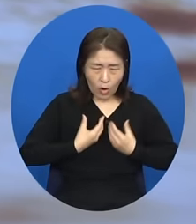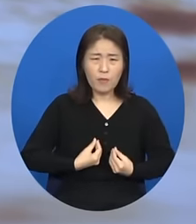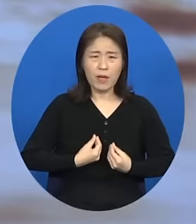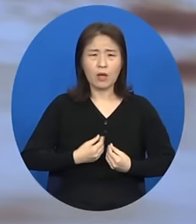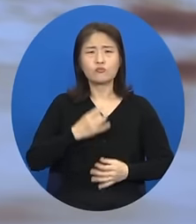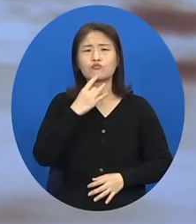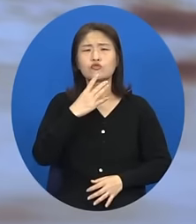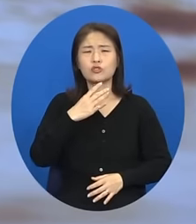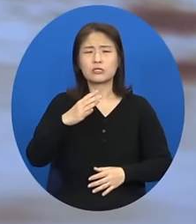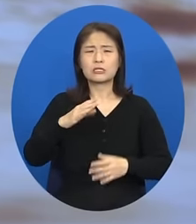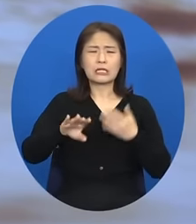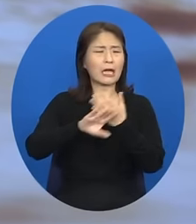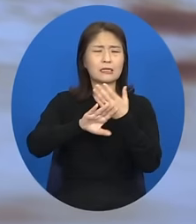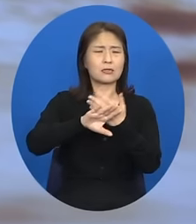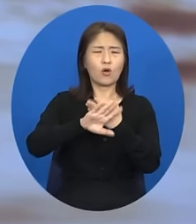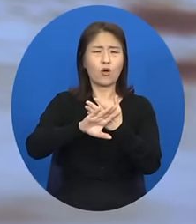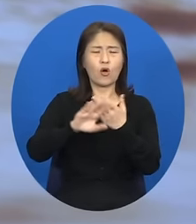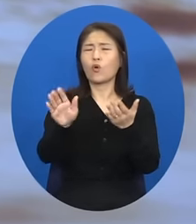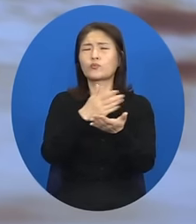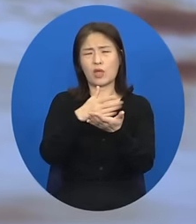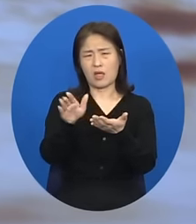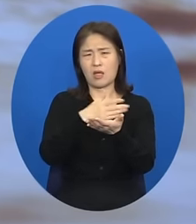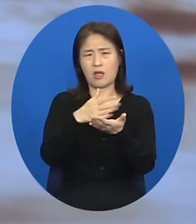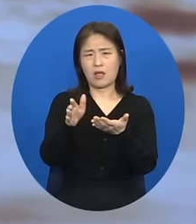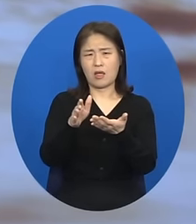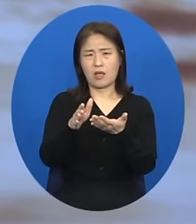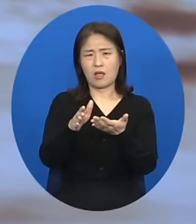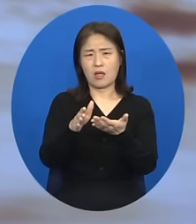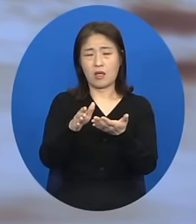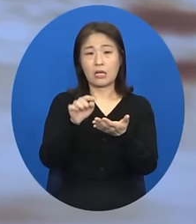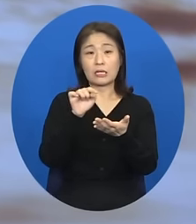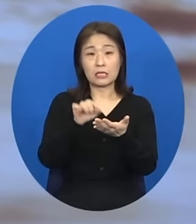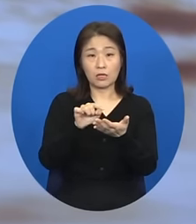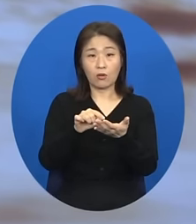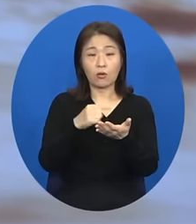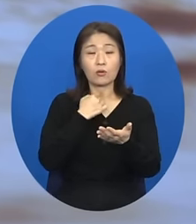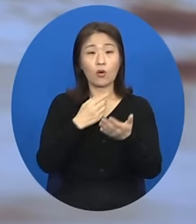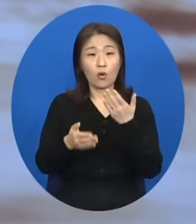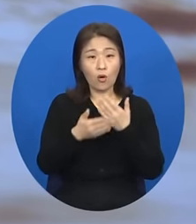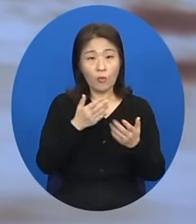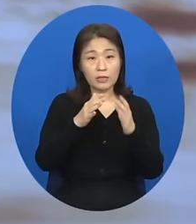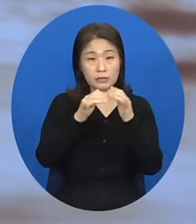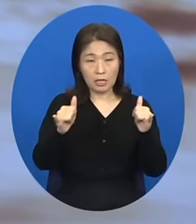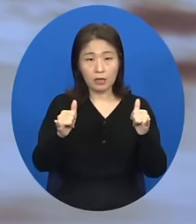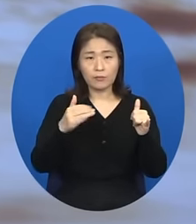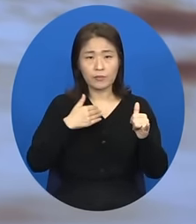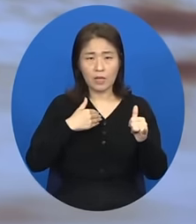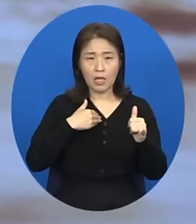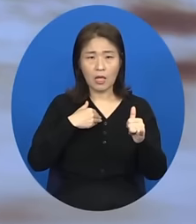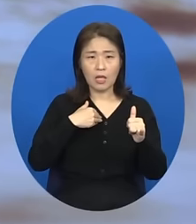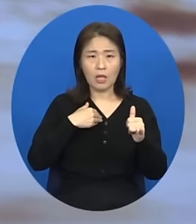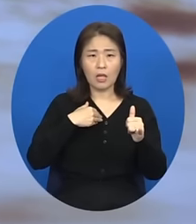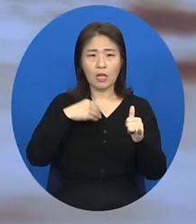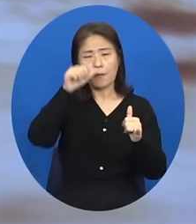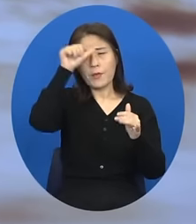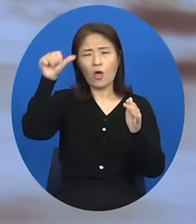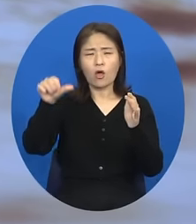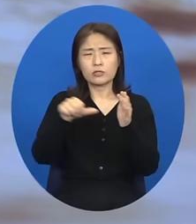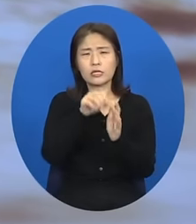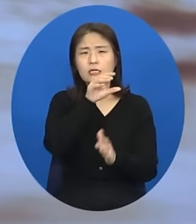강력하게 이야기하고 있습니다. 이것을 경험한 사람만이 내 인생의 십자가가 정말